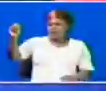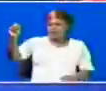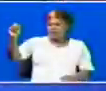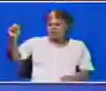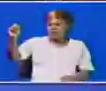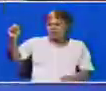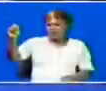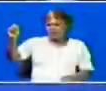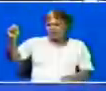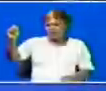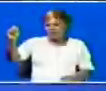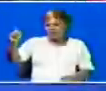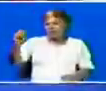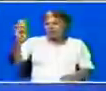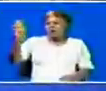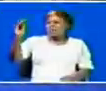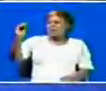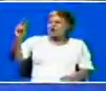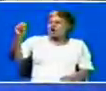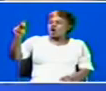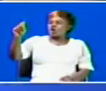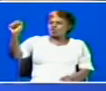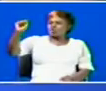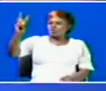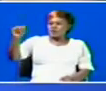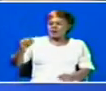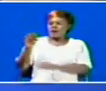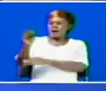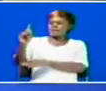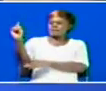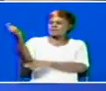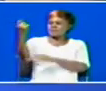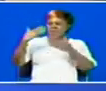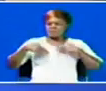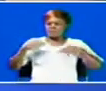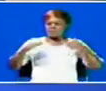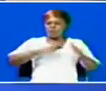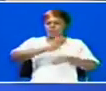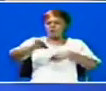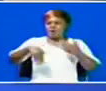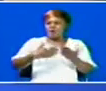na Seretse Ian Khama wa Botswana. Naomba Wakenya wote